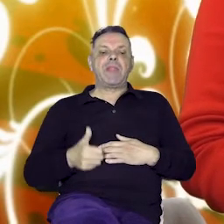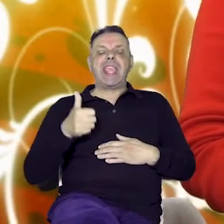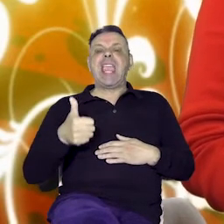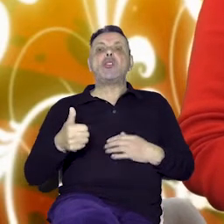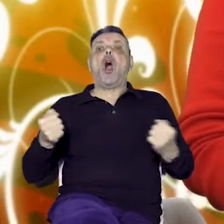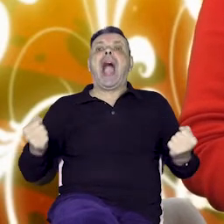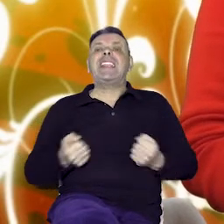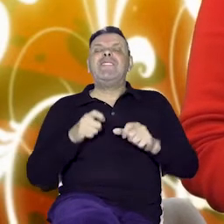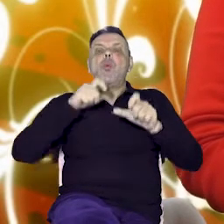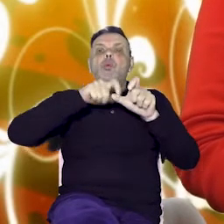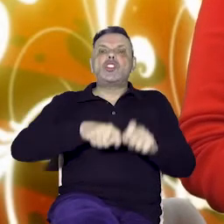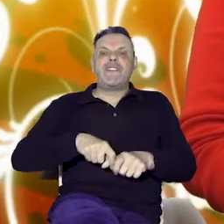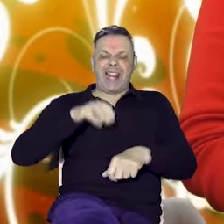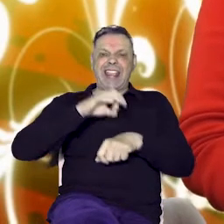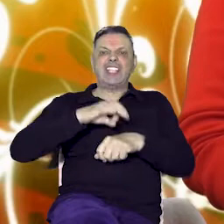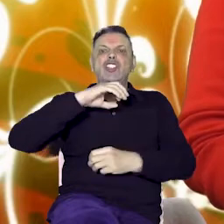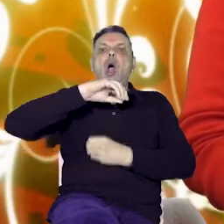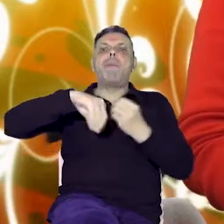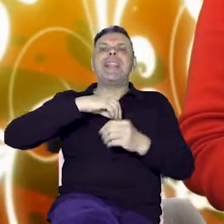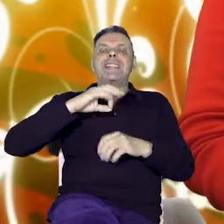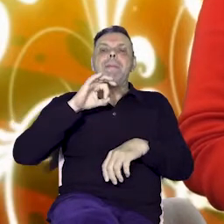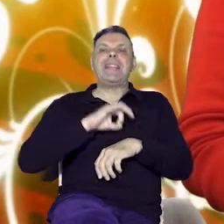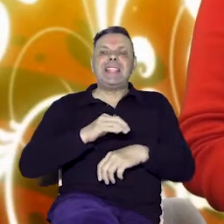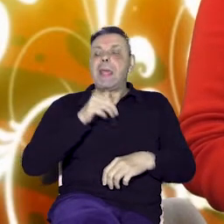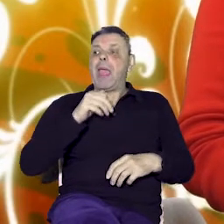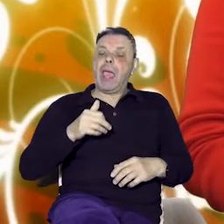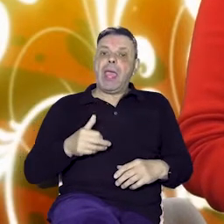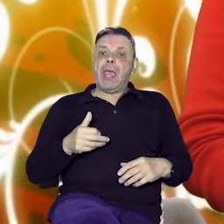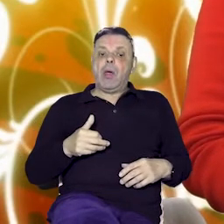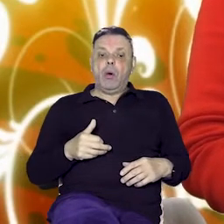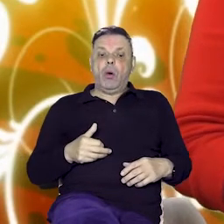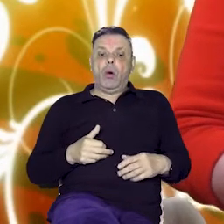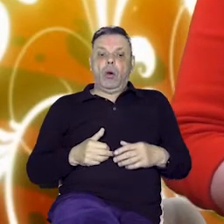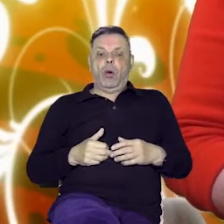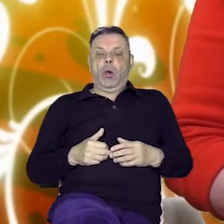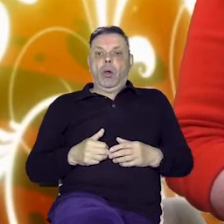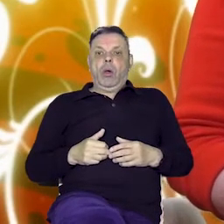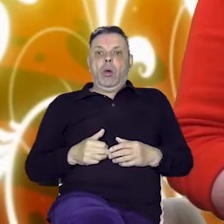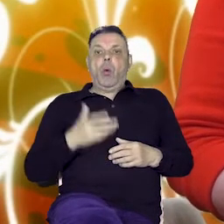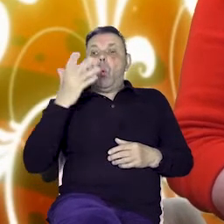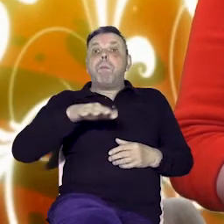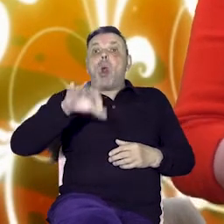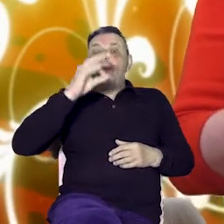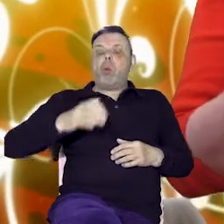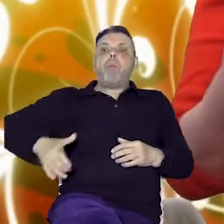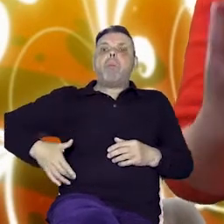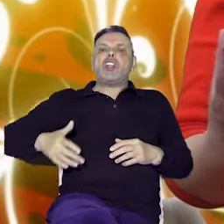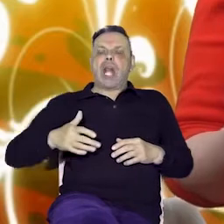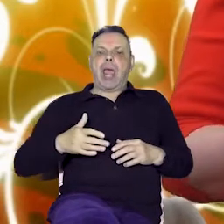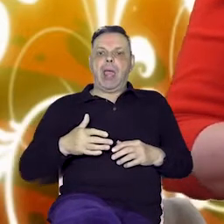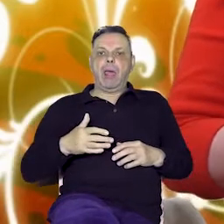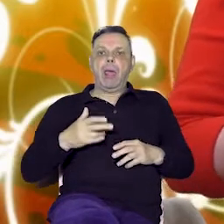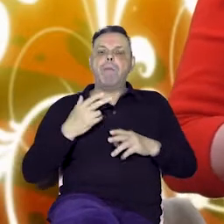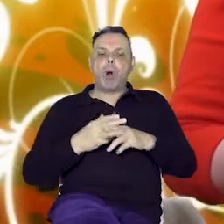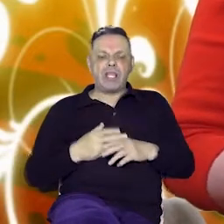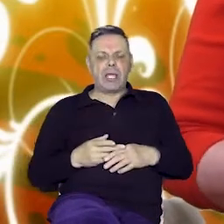aktivnije uključivanje liječnika obiteljske medicine i u probir na kroničnu bubrežnu bolest. Naravno, nećete vi raditi probir u općoj